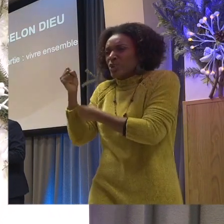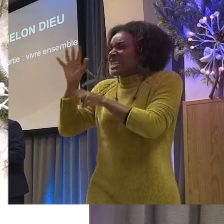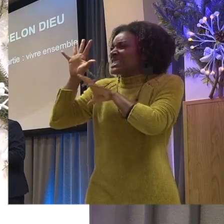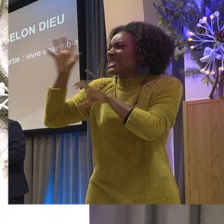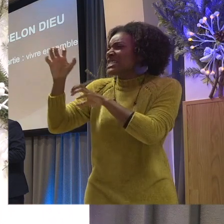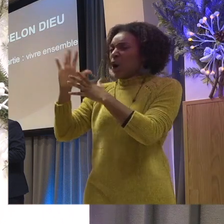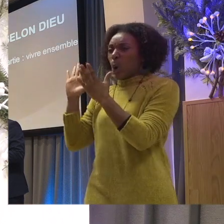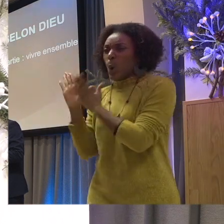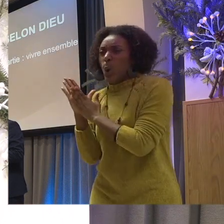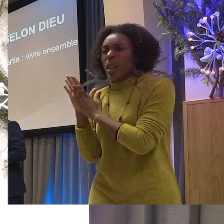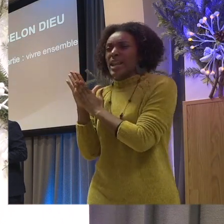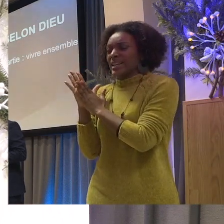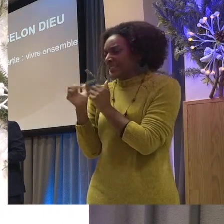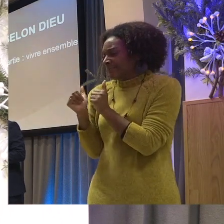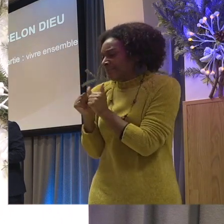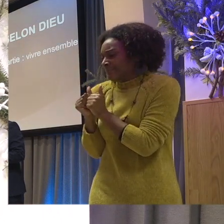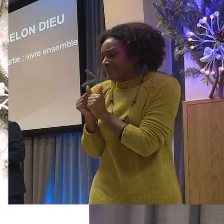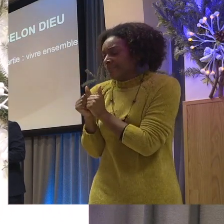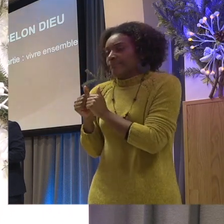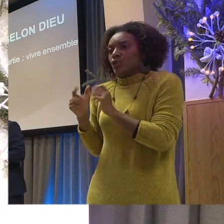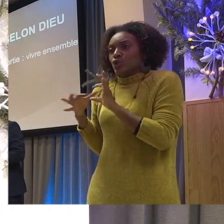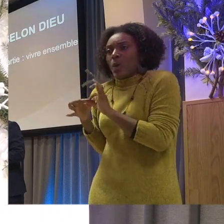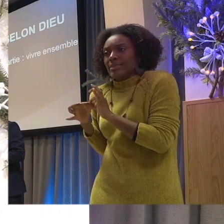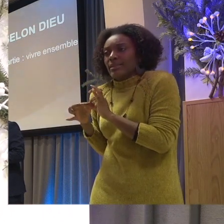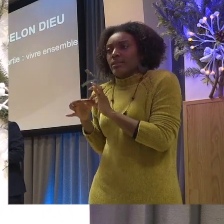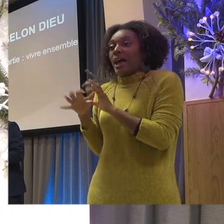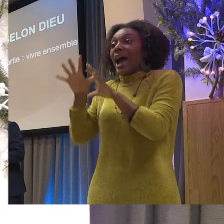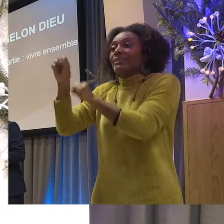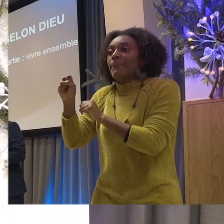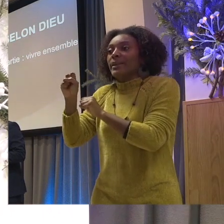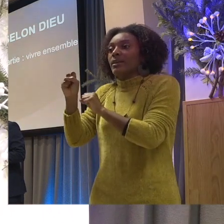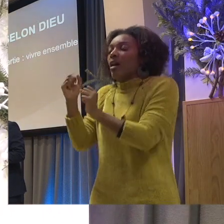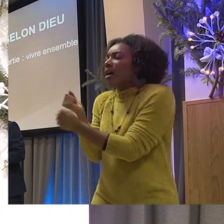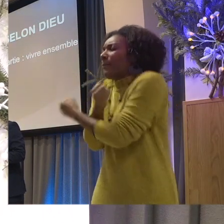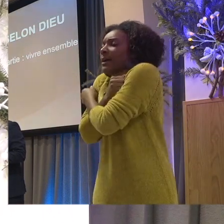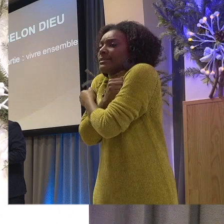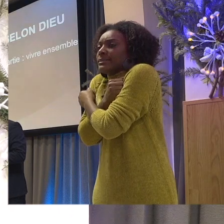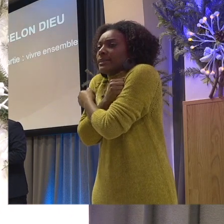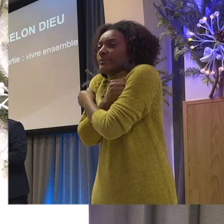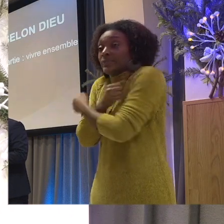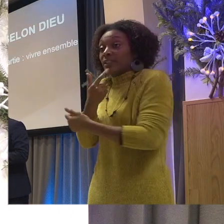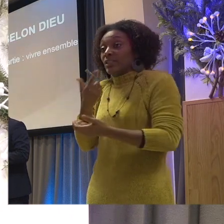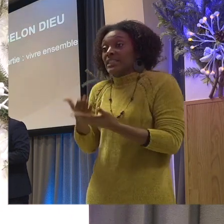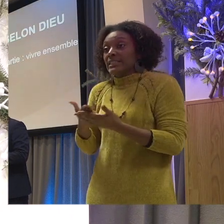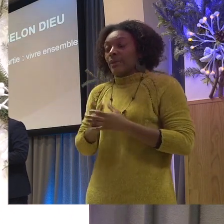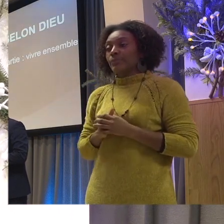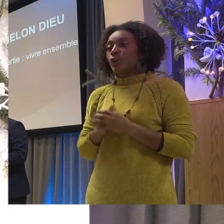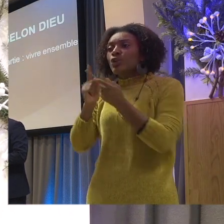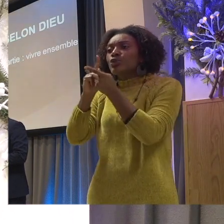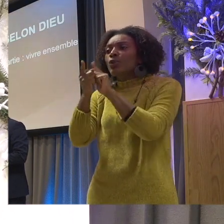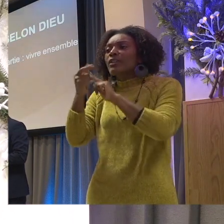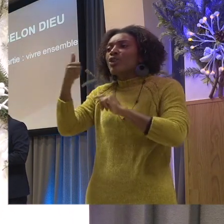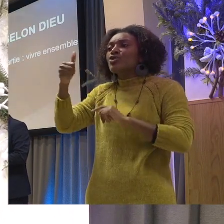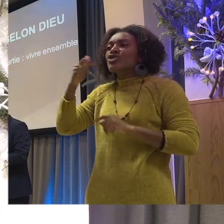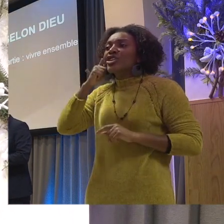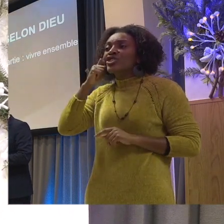coller, suivre étroitement, se joindre, attraper et s'embrasser. Devenir une seule chair aussi dans le